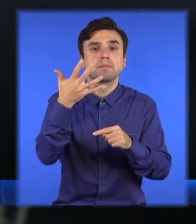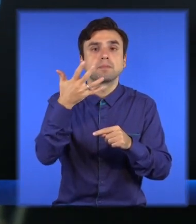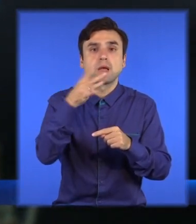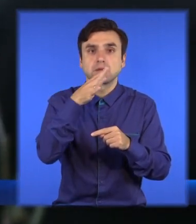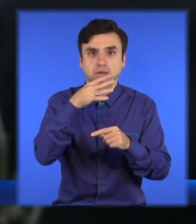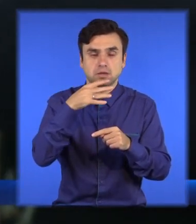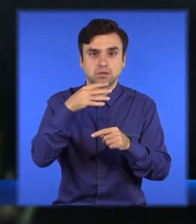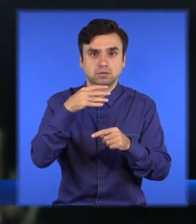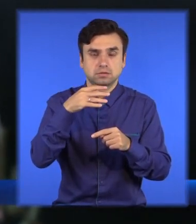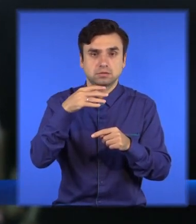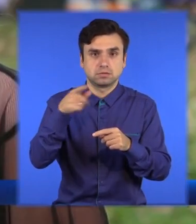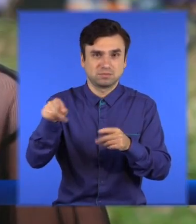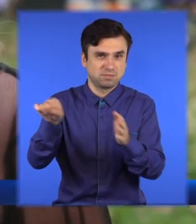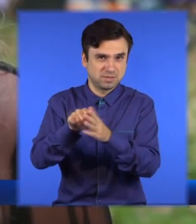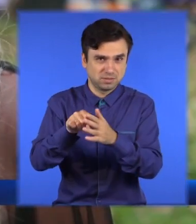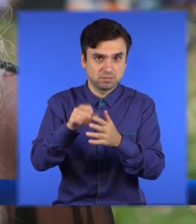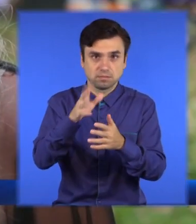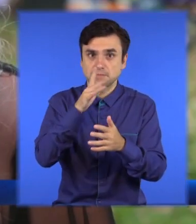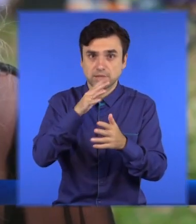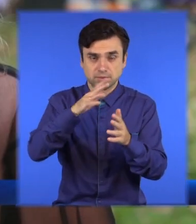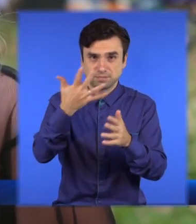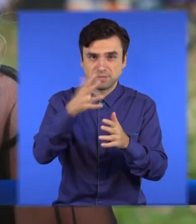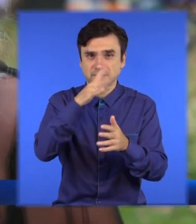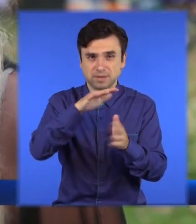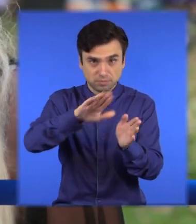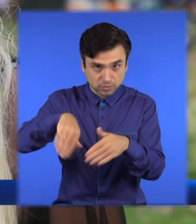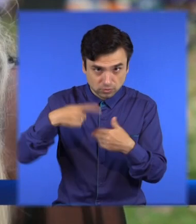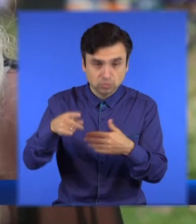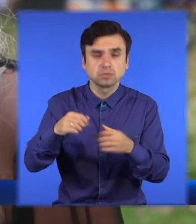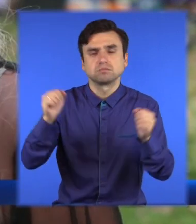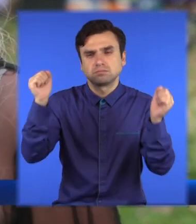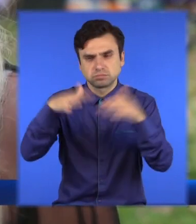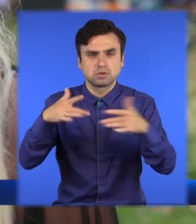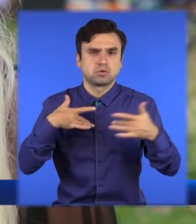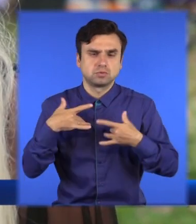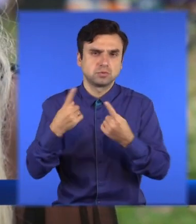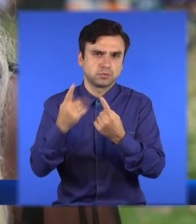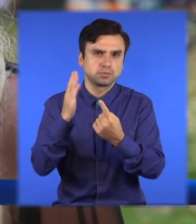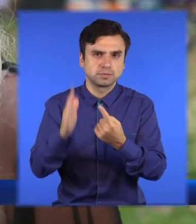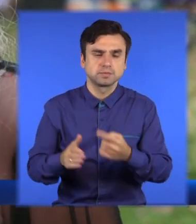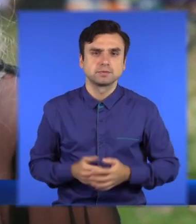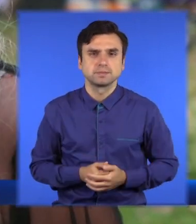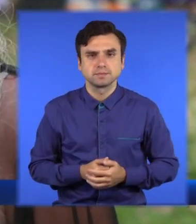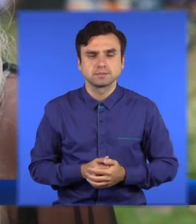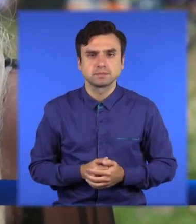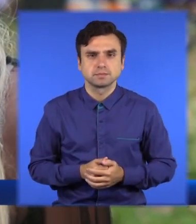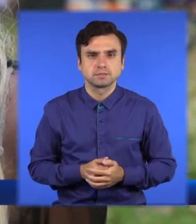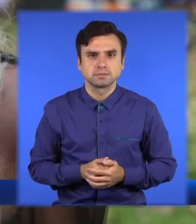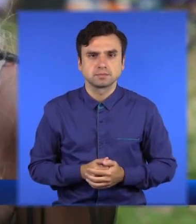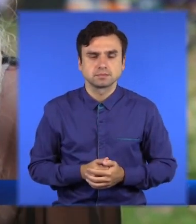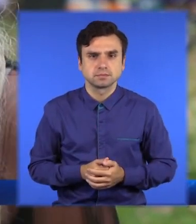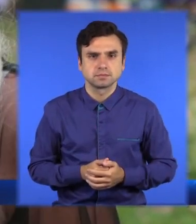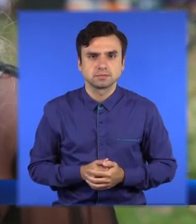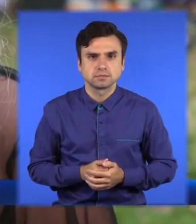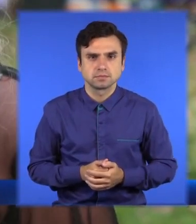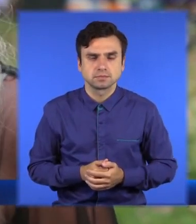музыку. Я буду петь свою авторскую песню, вторую, называется она «Забудьте старинки». Это песня о людях, о человеке, о каждом из